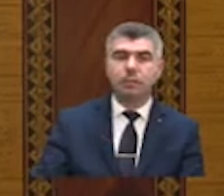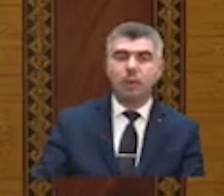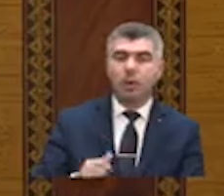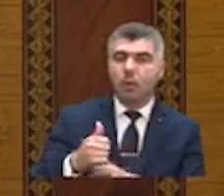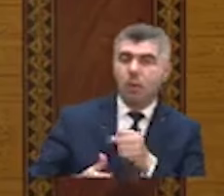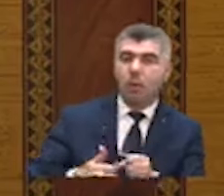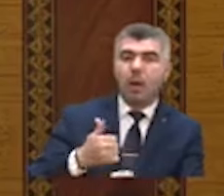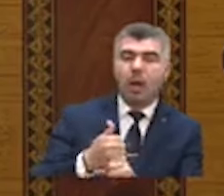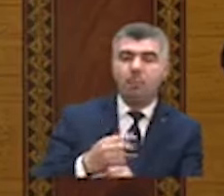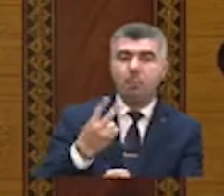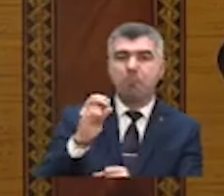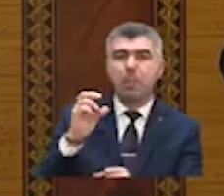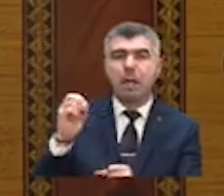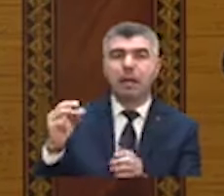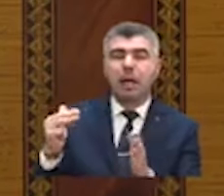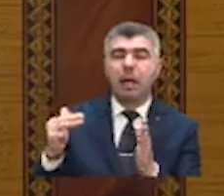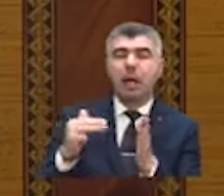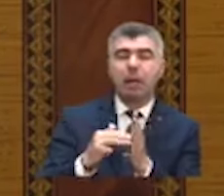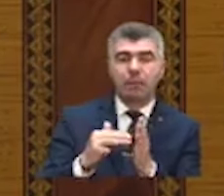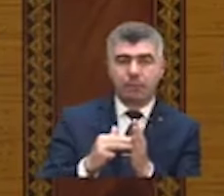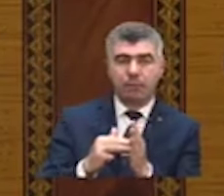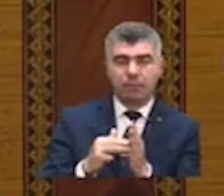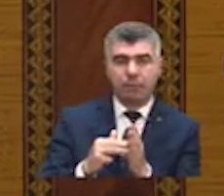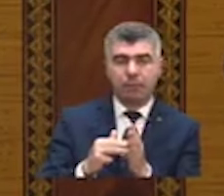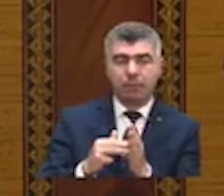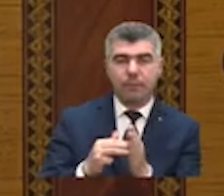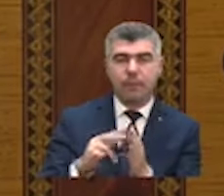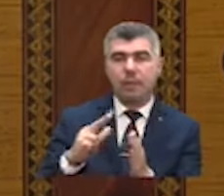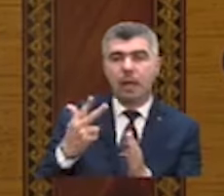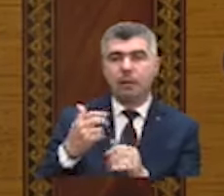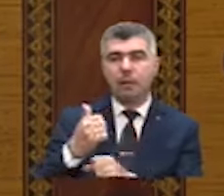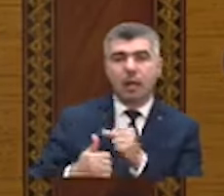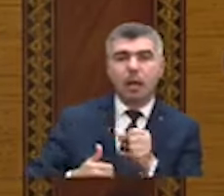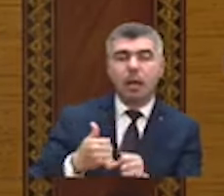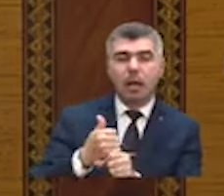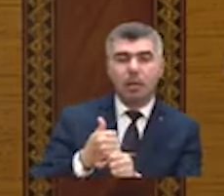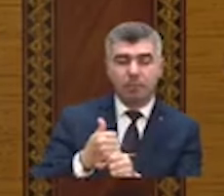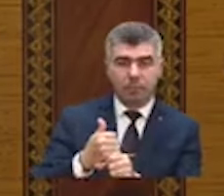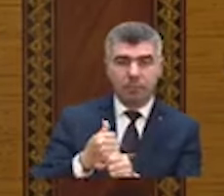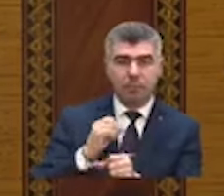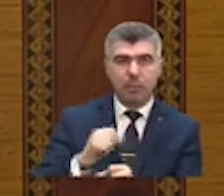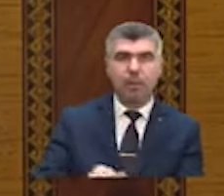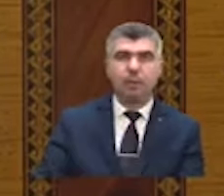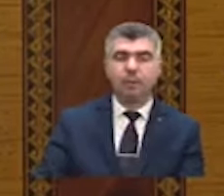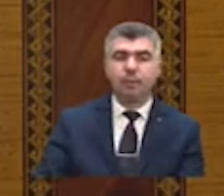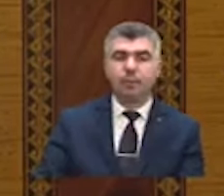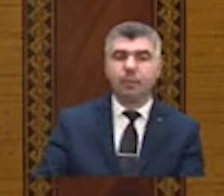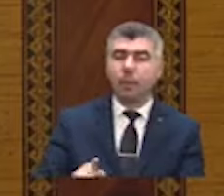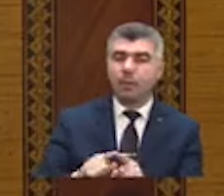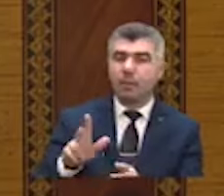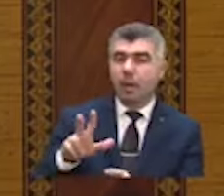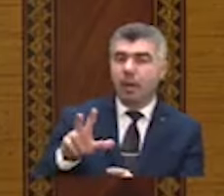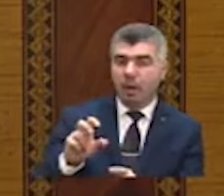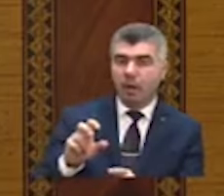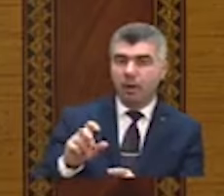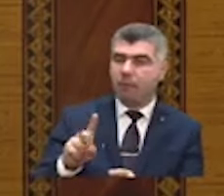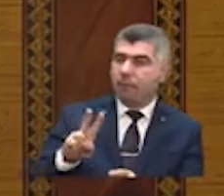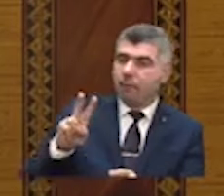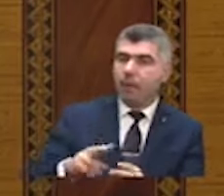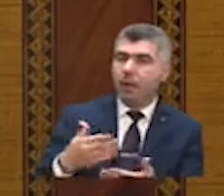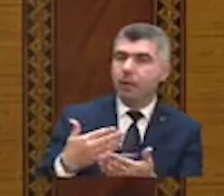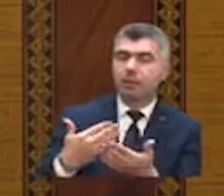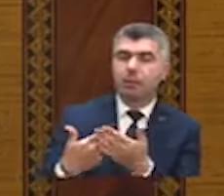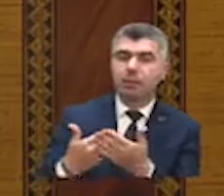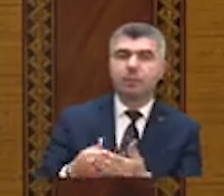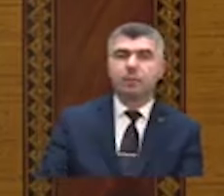كتمشي لنا 200 الف منصب شغل لان سنين ديال الجفاف وخنا نعرفوا بانه هذه حقيقه